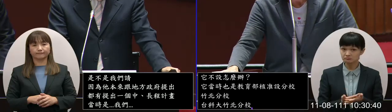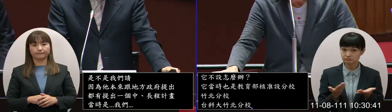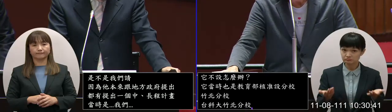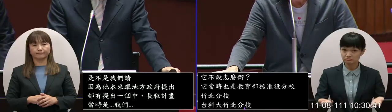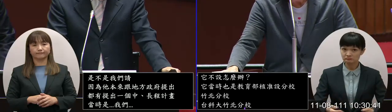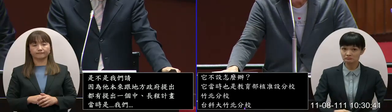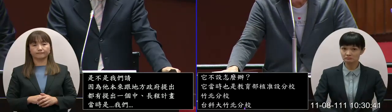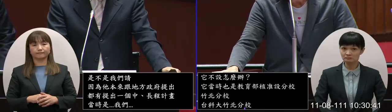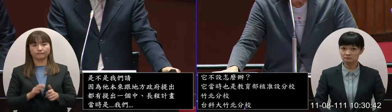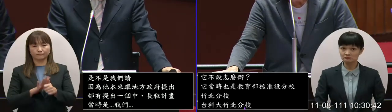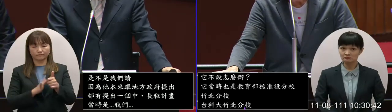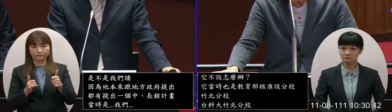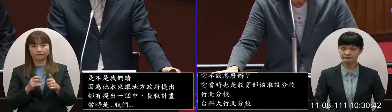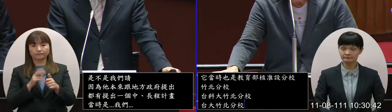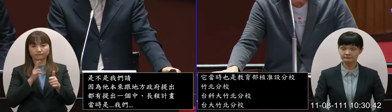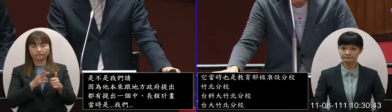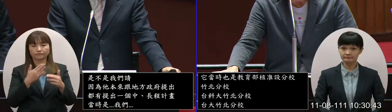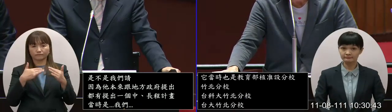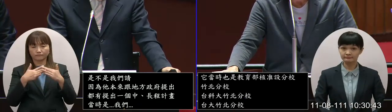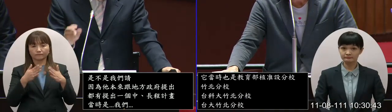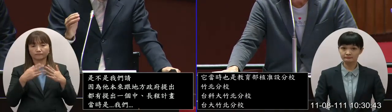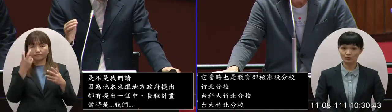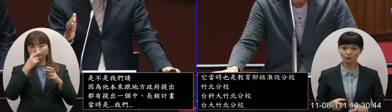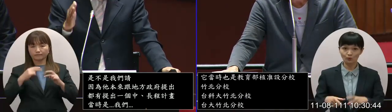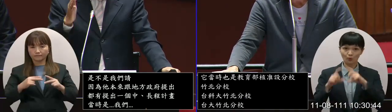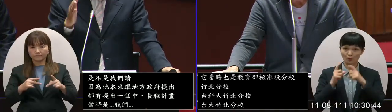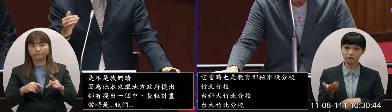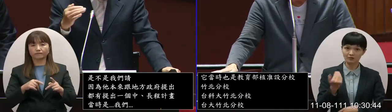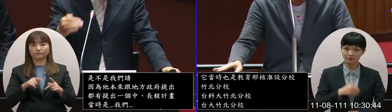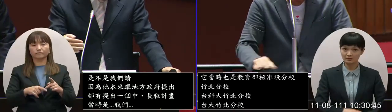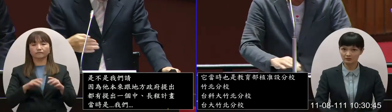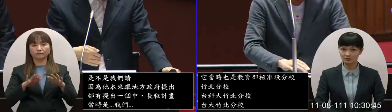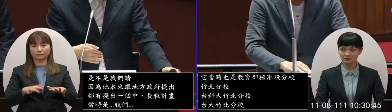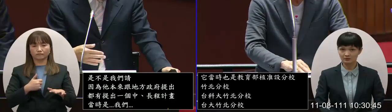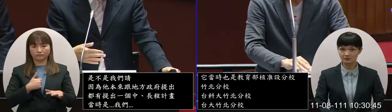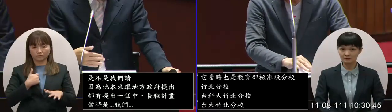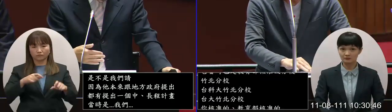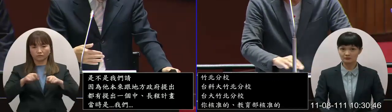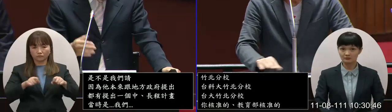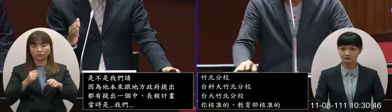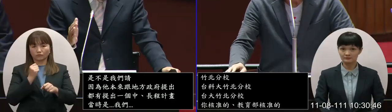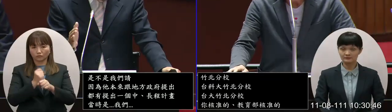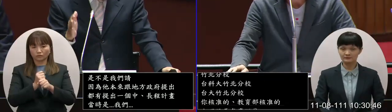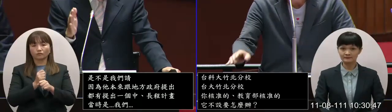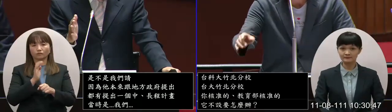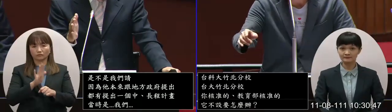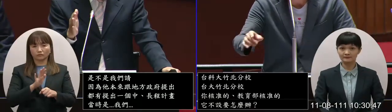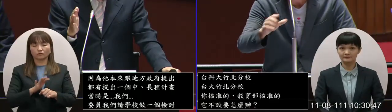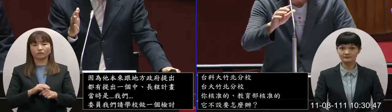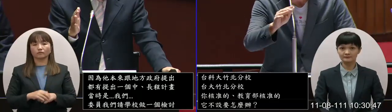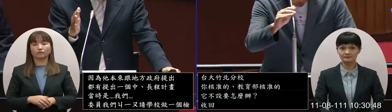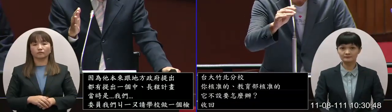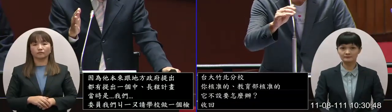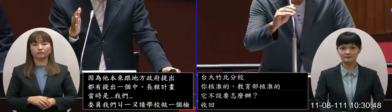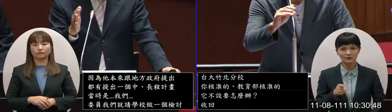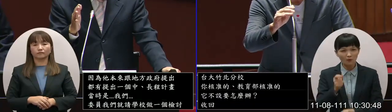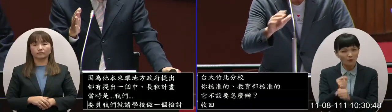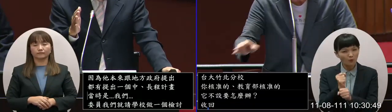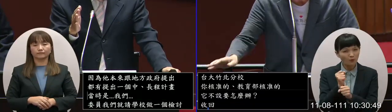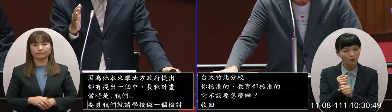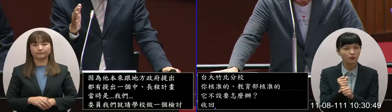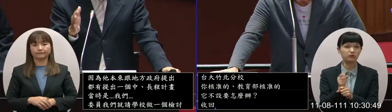办？ 我们就请学校做一个检讨， 收回， 哦，就是说他现在确实有计划在执行了。只是说这个 执行